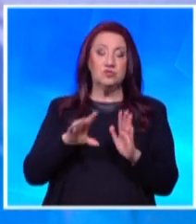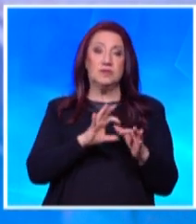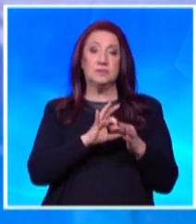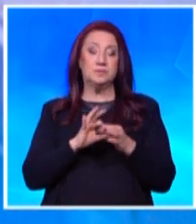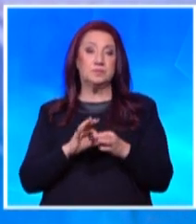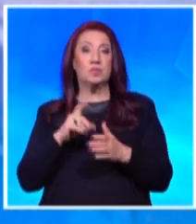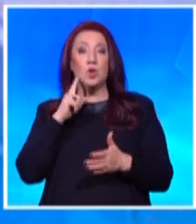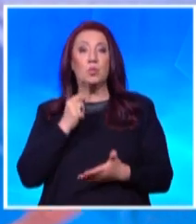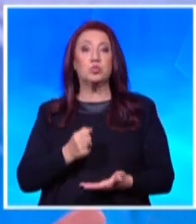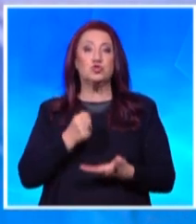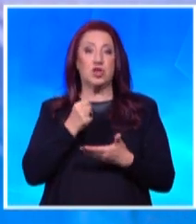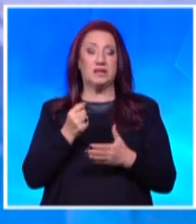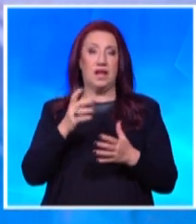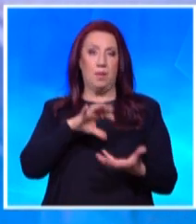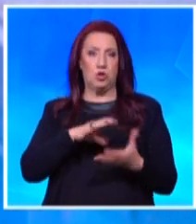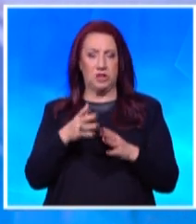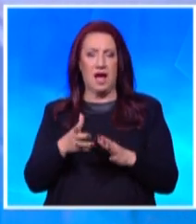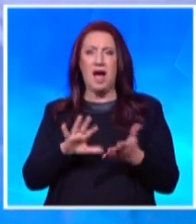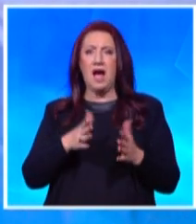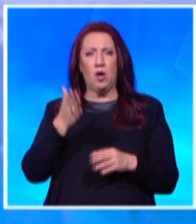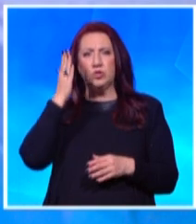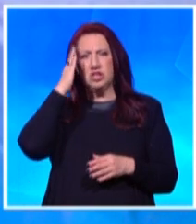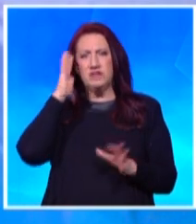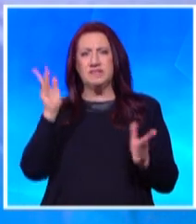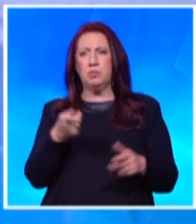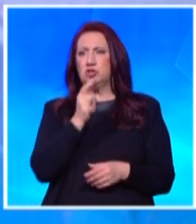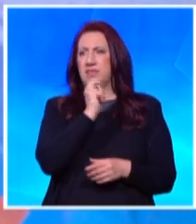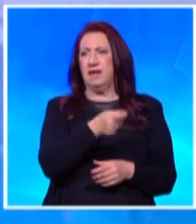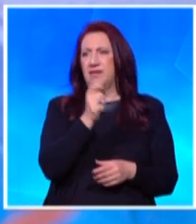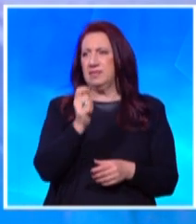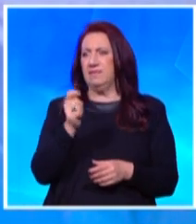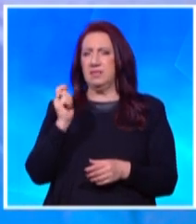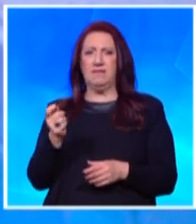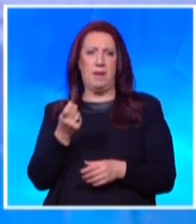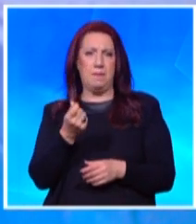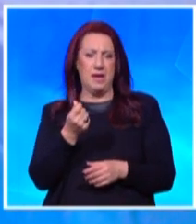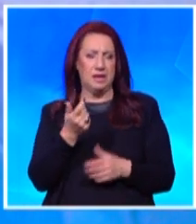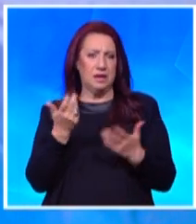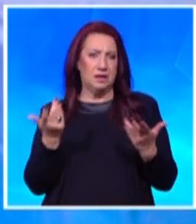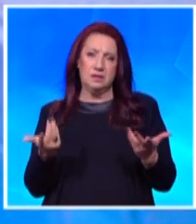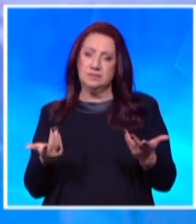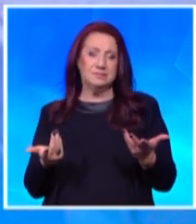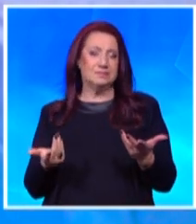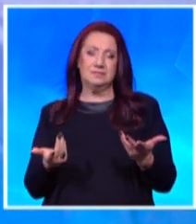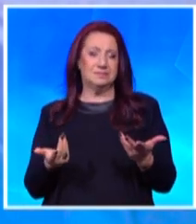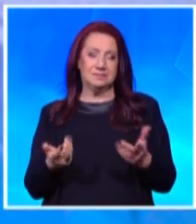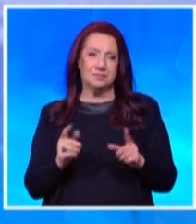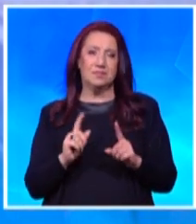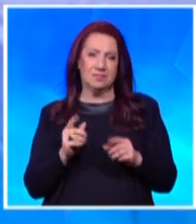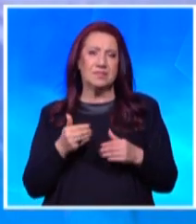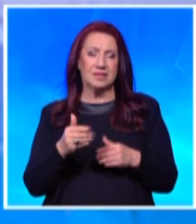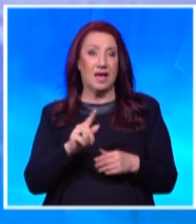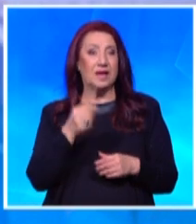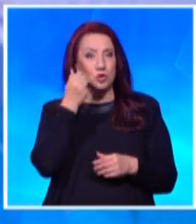се разпиштоли, грубо казано, и започне да разхвърля пари напред-назад и субсидира цени, както беше до сега, нищо хубаво няма да ни чака